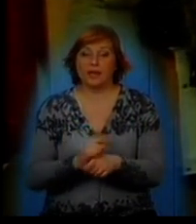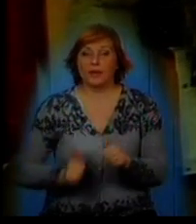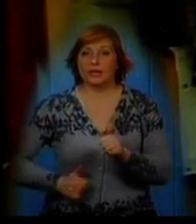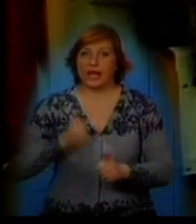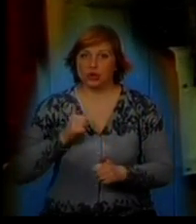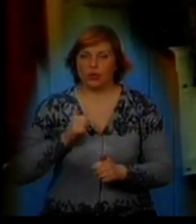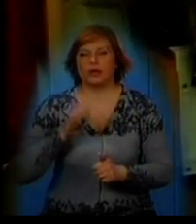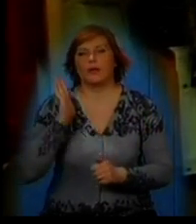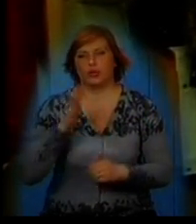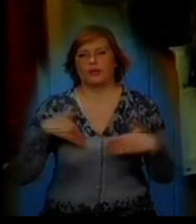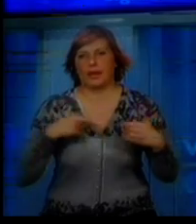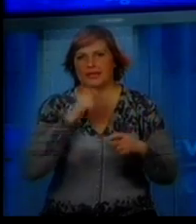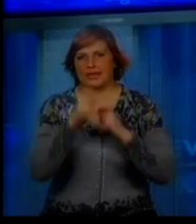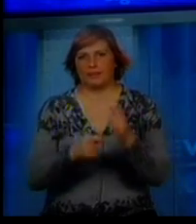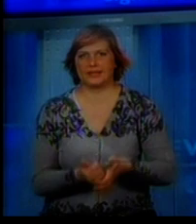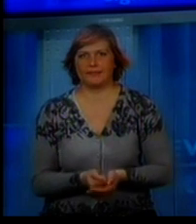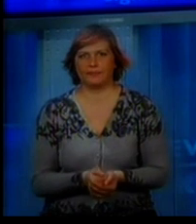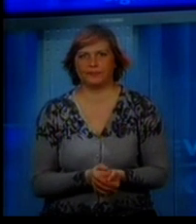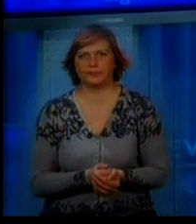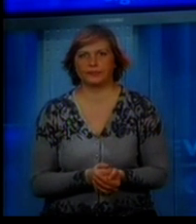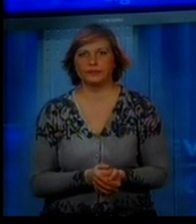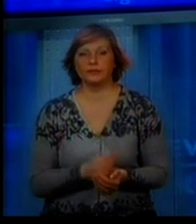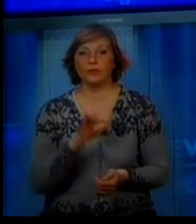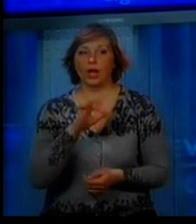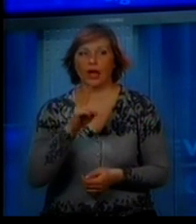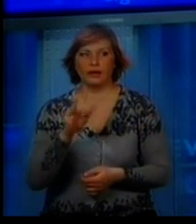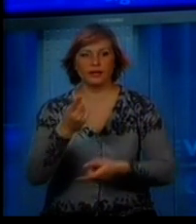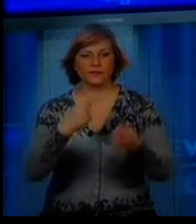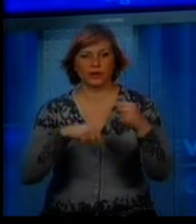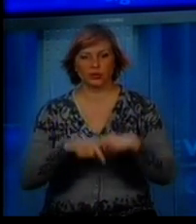фотографов ждут полезные призы. Они вернулись в эти выходные.